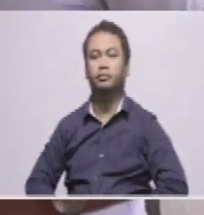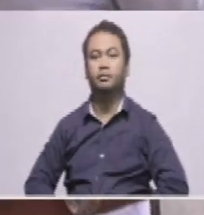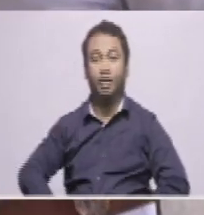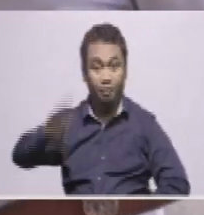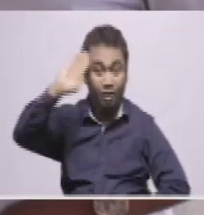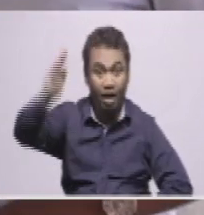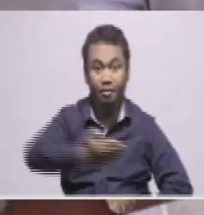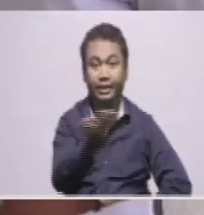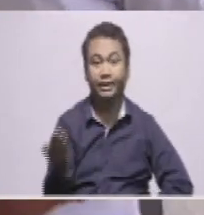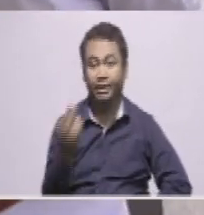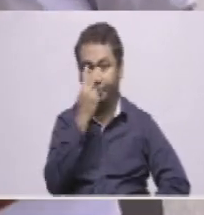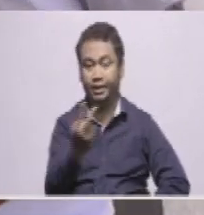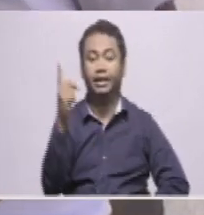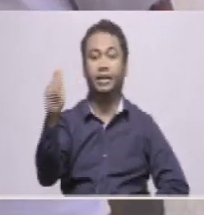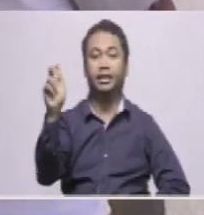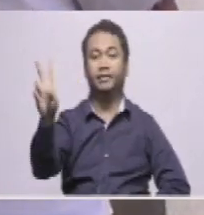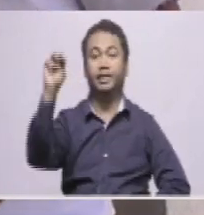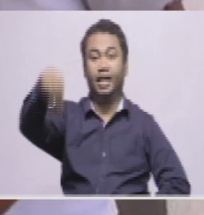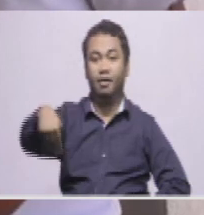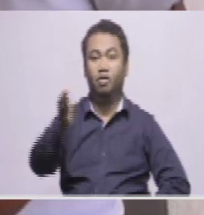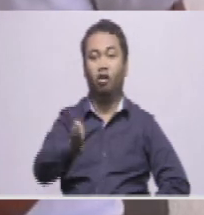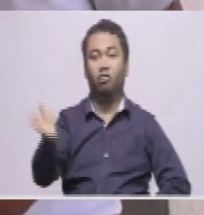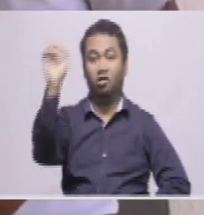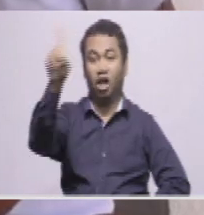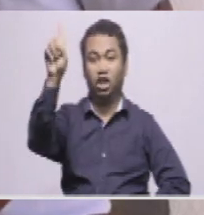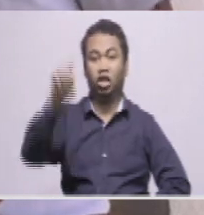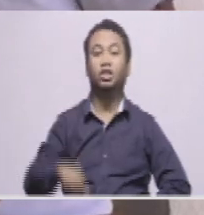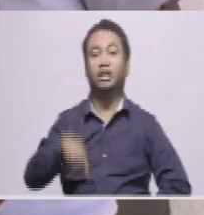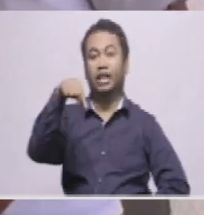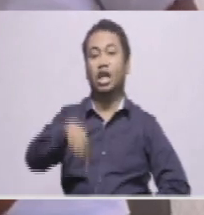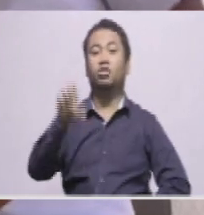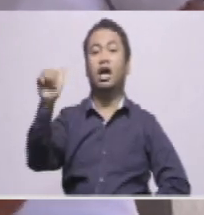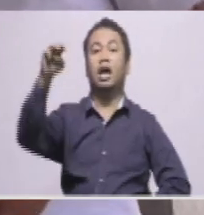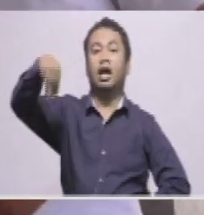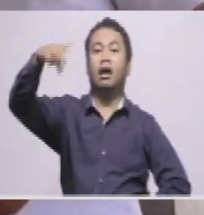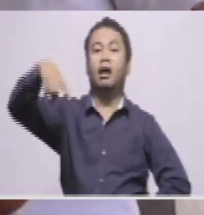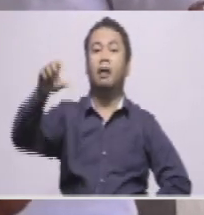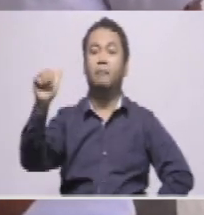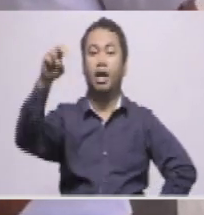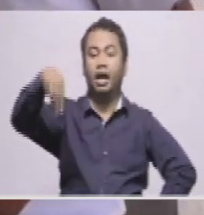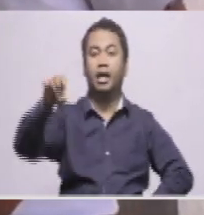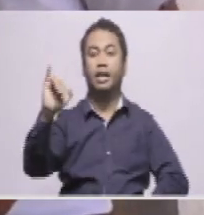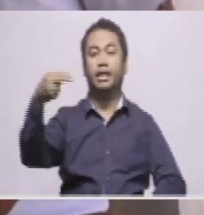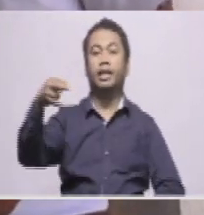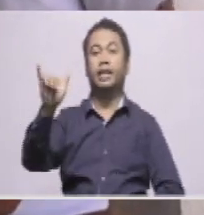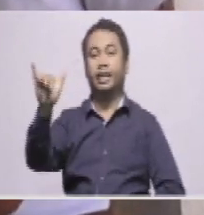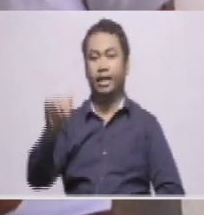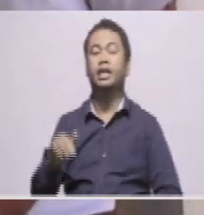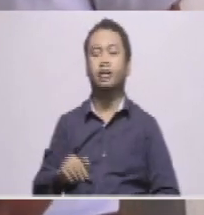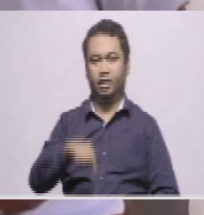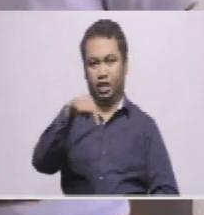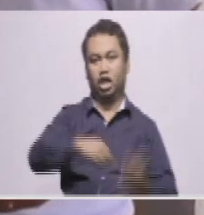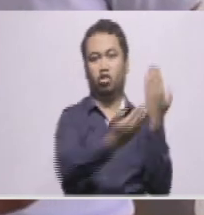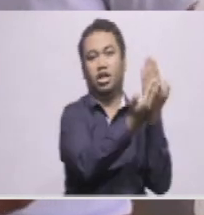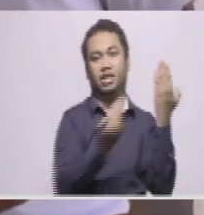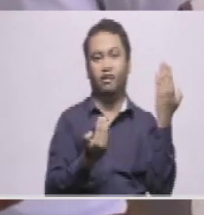miarabantsika mpanaraka ny televiziona malagasy amin'izao atoandro izao miainga veto amin'ny distrika anampany andrefana ny fandaran'ny televiziona malagasy ampiaina